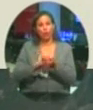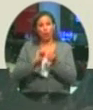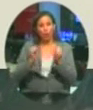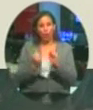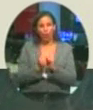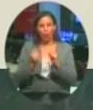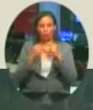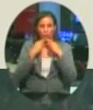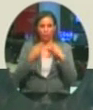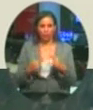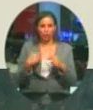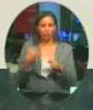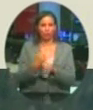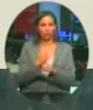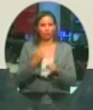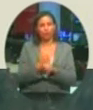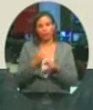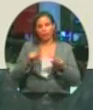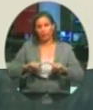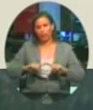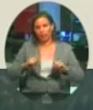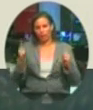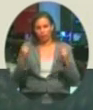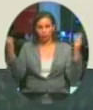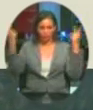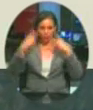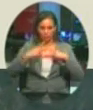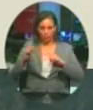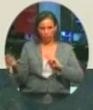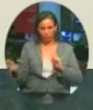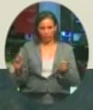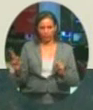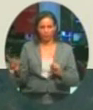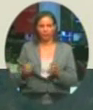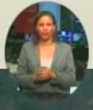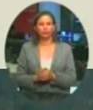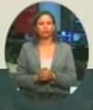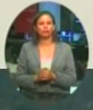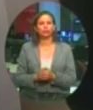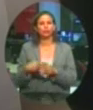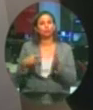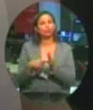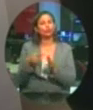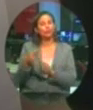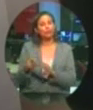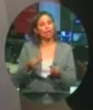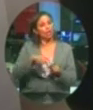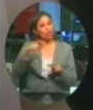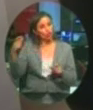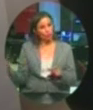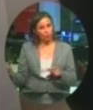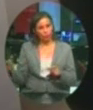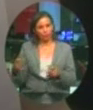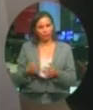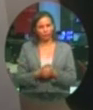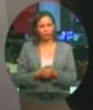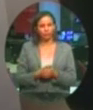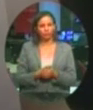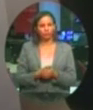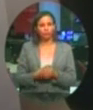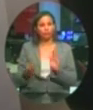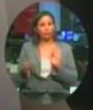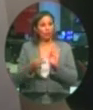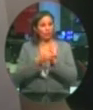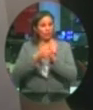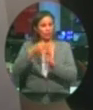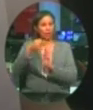אחר שעליו יסכימו הצדדים. בדיוק לשם כך נועד הליך הגישור. עוד ציינה המדינה כי היא עומדת מאחורי